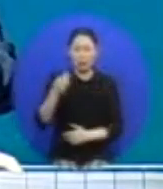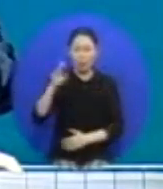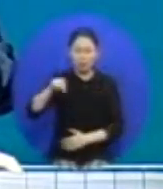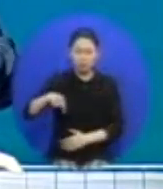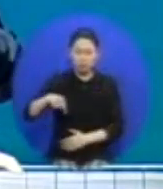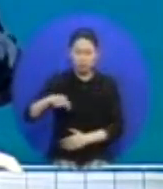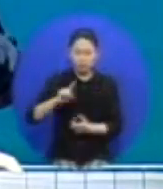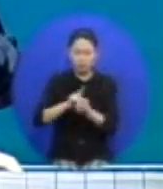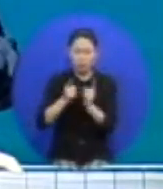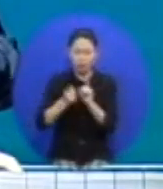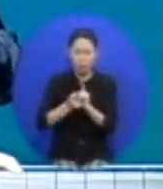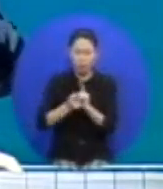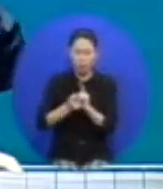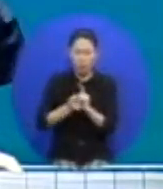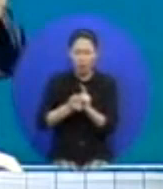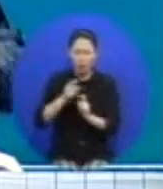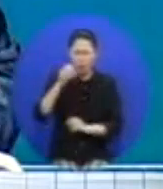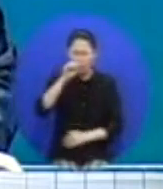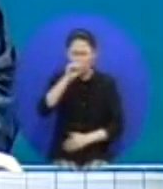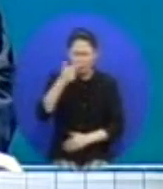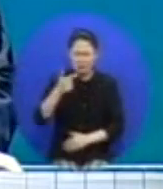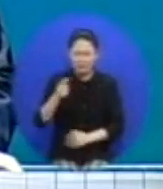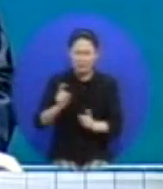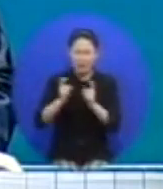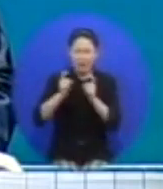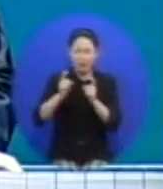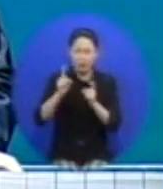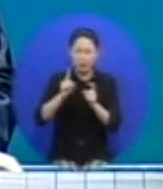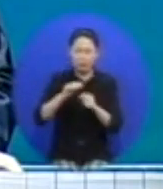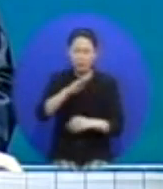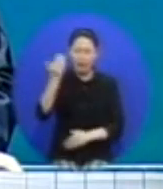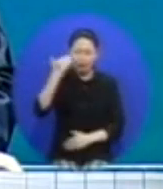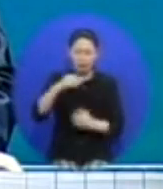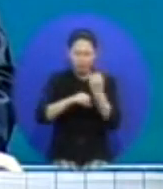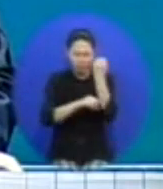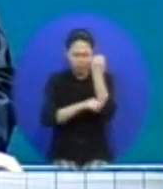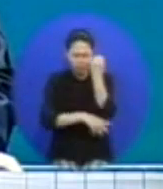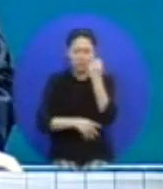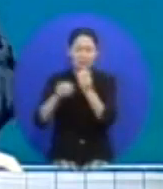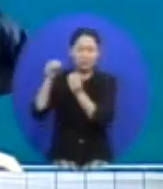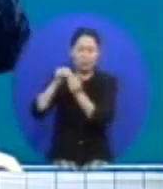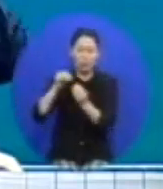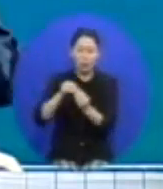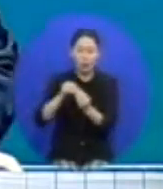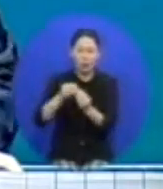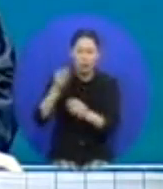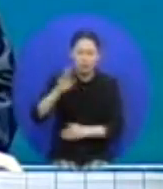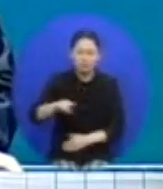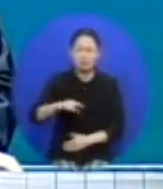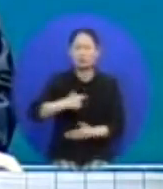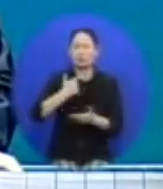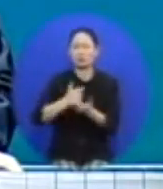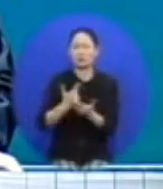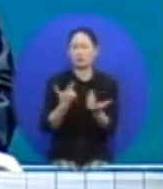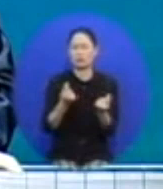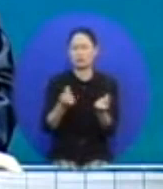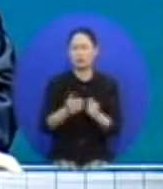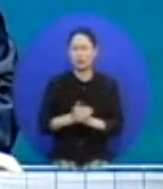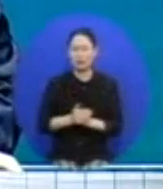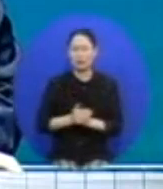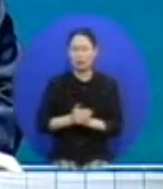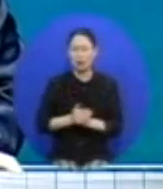불안은 우리 한국의 아주 뿌리 깊은 전통과 도 같아요 그러나 그게 속는 거예요